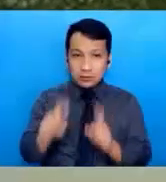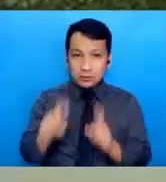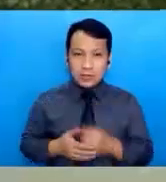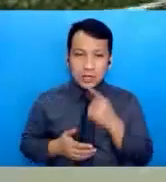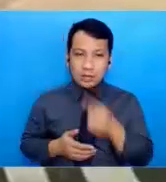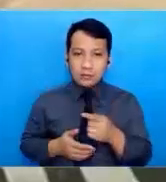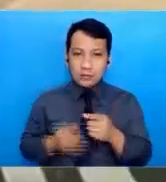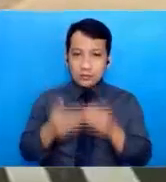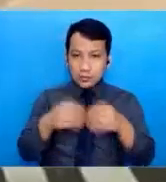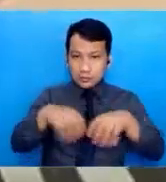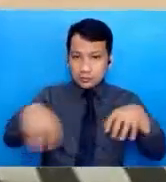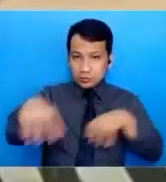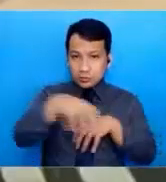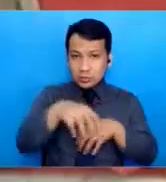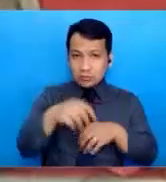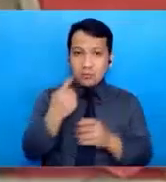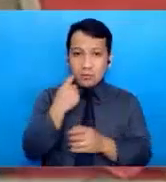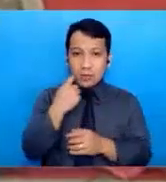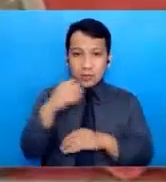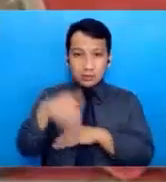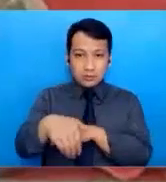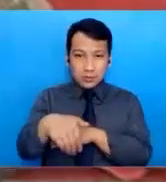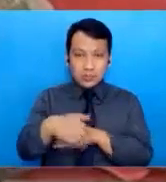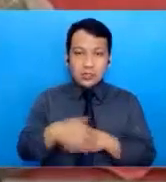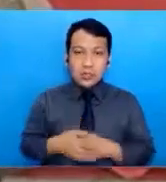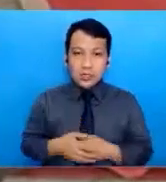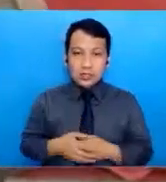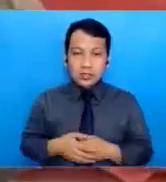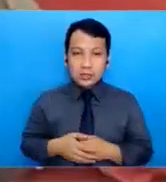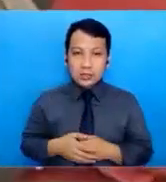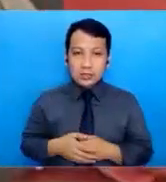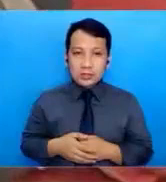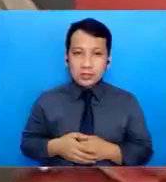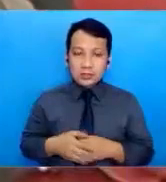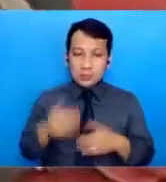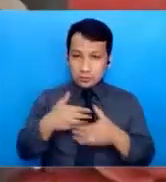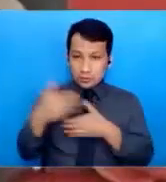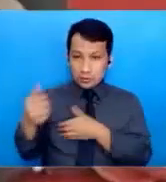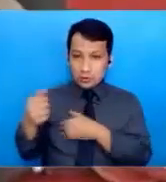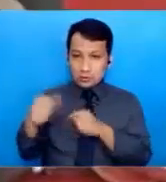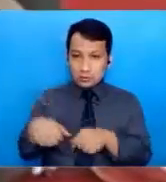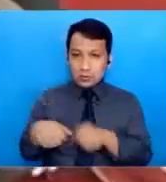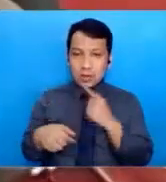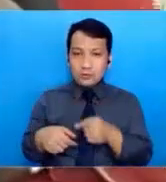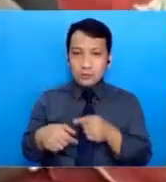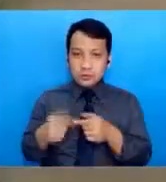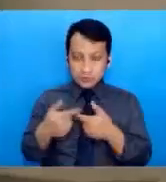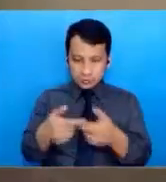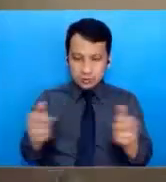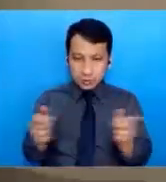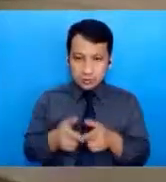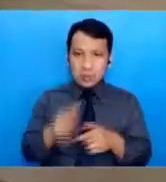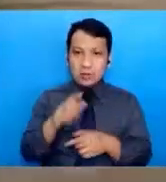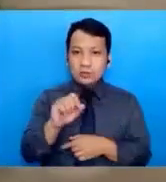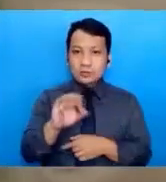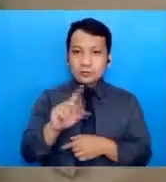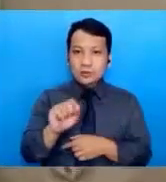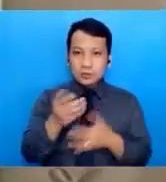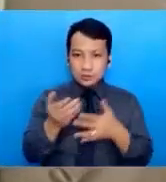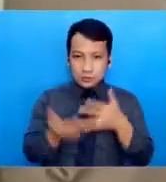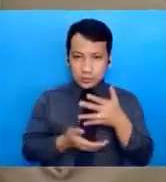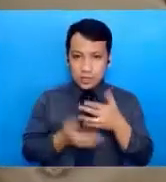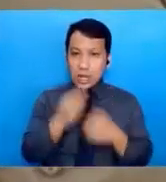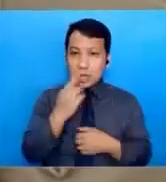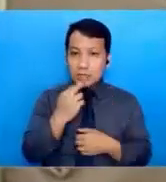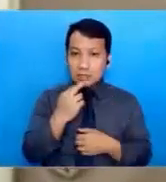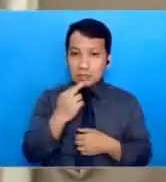hotel simula mamayang hating gabi. Sa labas naman ng Harbor Garden Tent sa Sofitel, inilatag na ang red carpet na